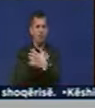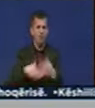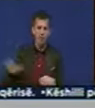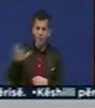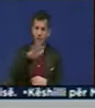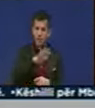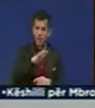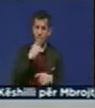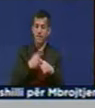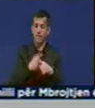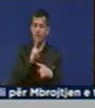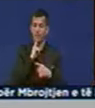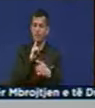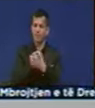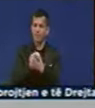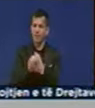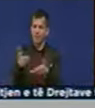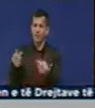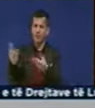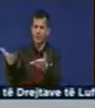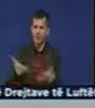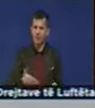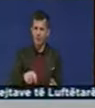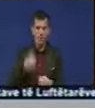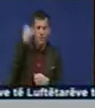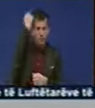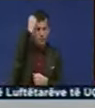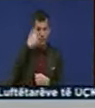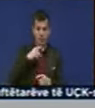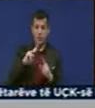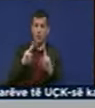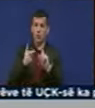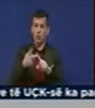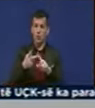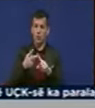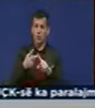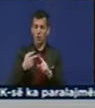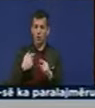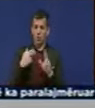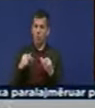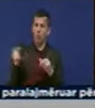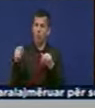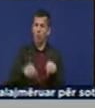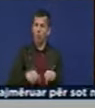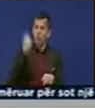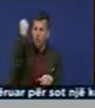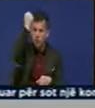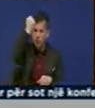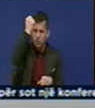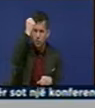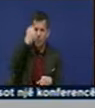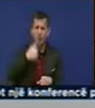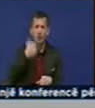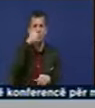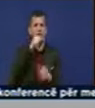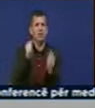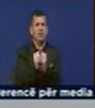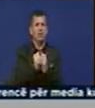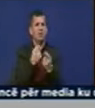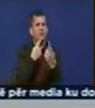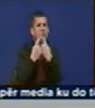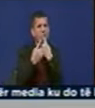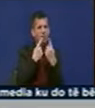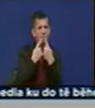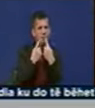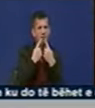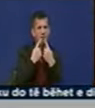kolege mikprice kosovare. Është hera e dytë që jemi në Kosovë, që ndodhemi në Kosovë për të bashkëbisetuar edhe për të